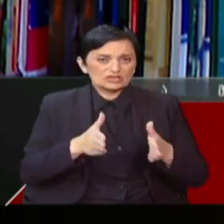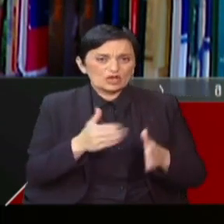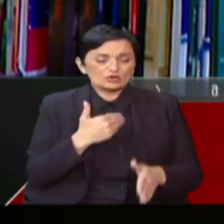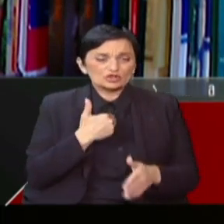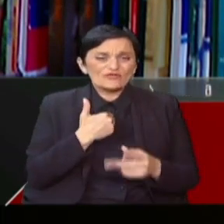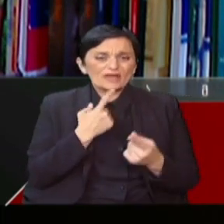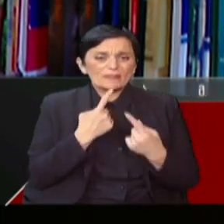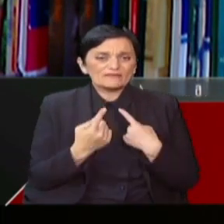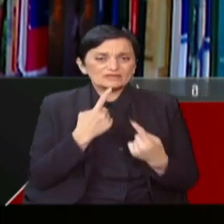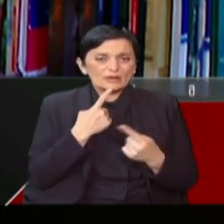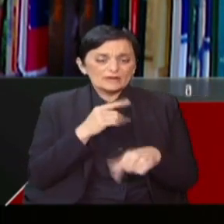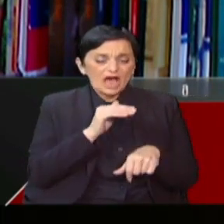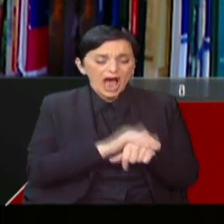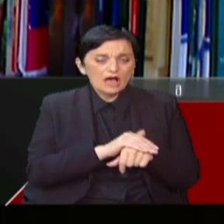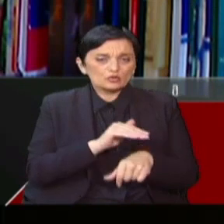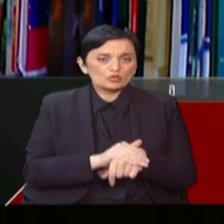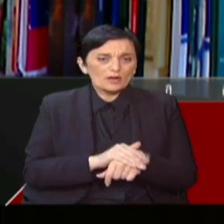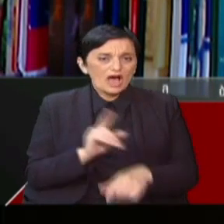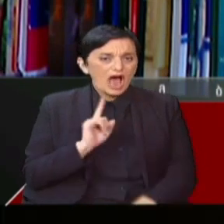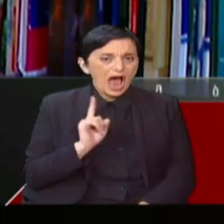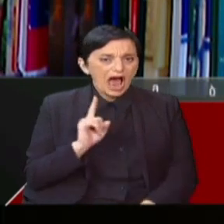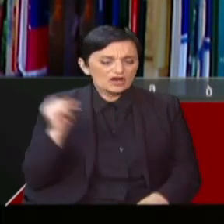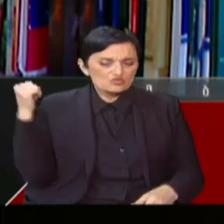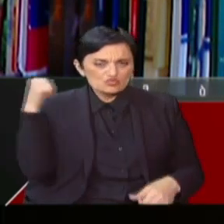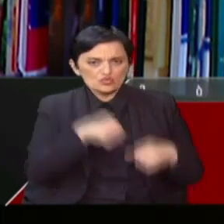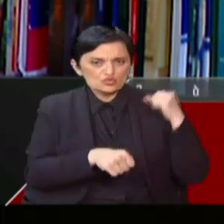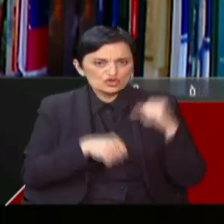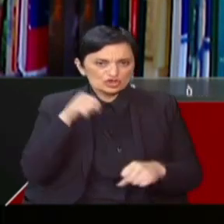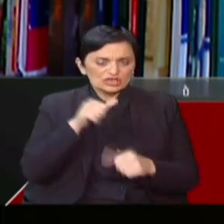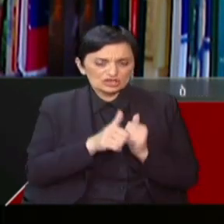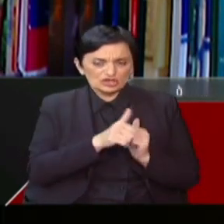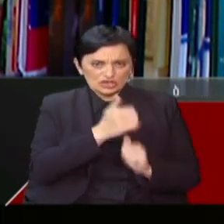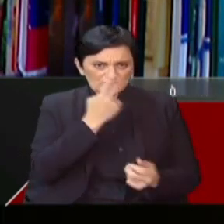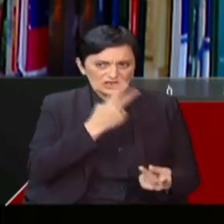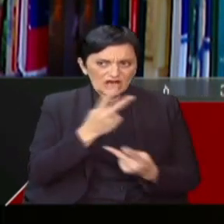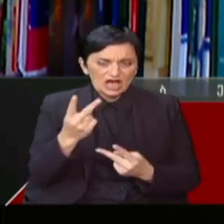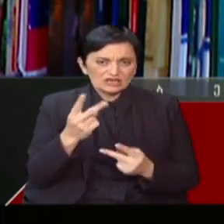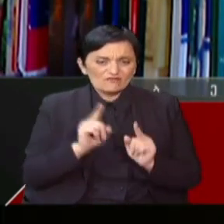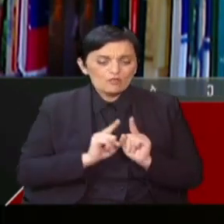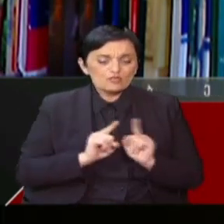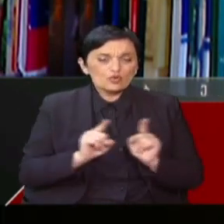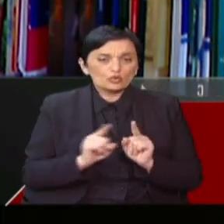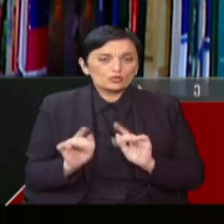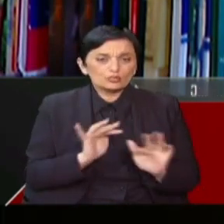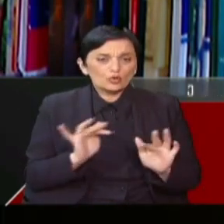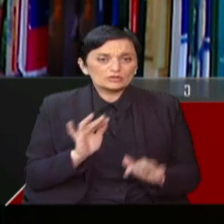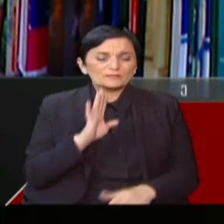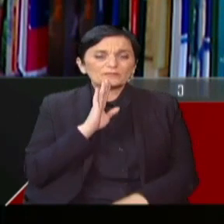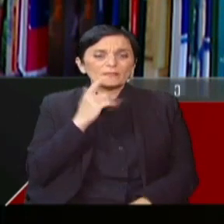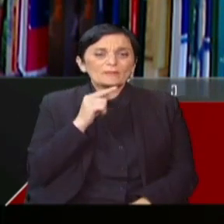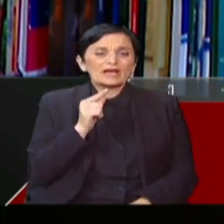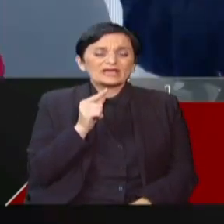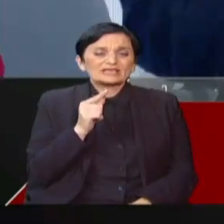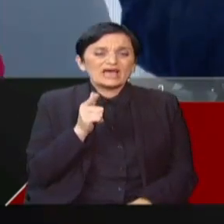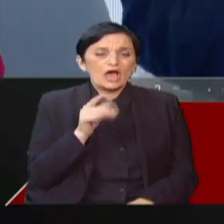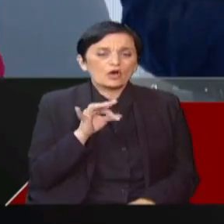ჩვენ ვსაუბრობთ არგუმენტებით და არა მუშტიკრივით, რასაც ხშირად ხედავთ და მთელი პროვოცირება ამ პროცესების მათგან მიდის. ახლა მას